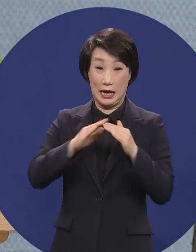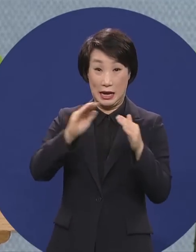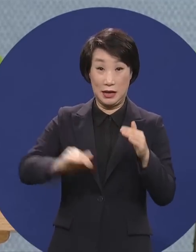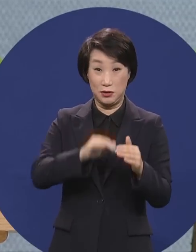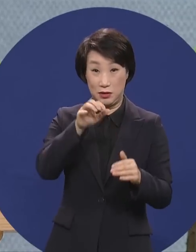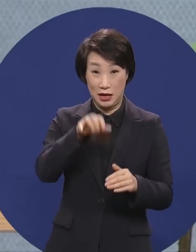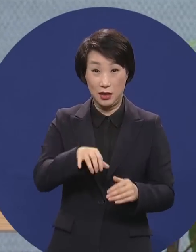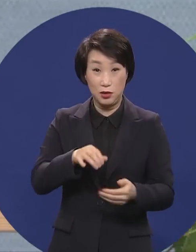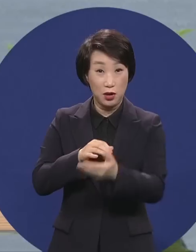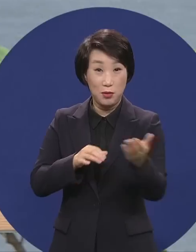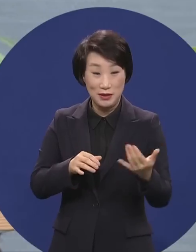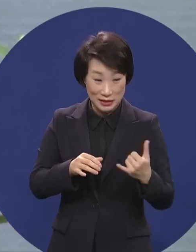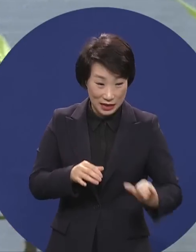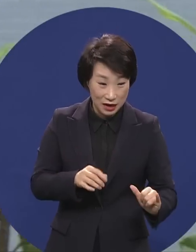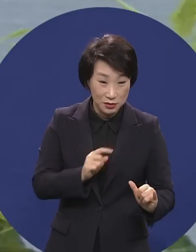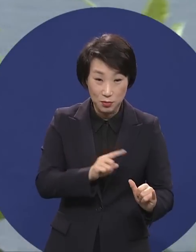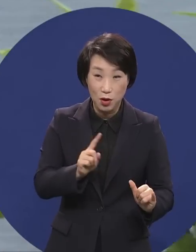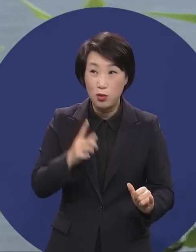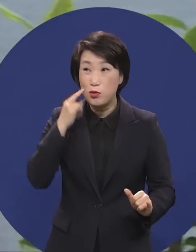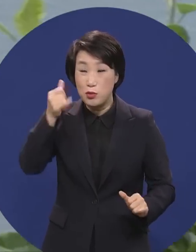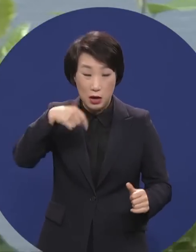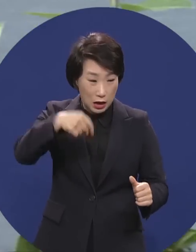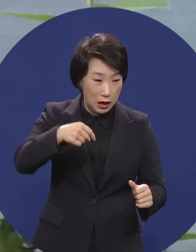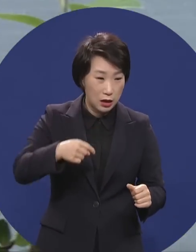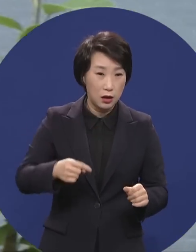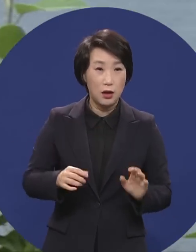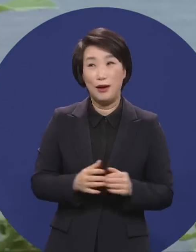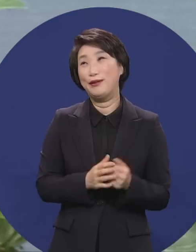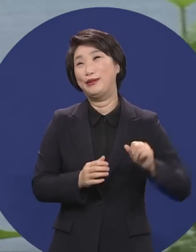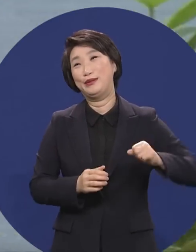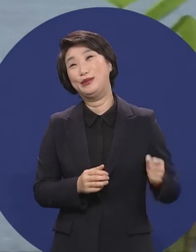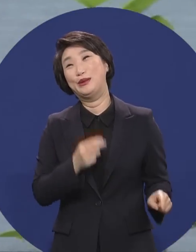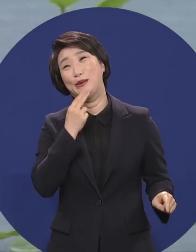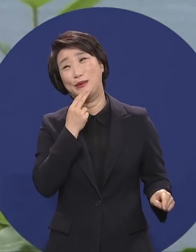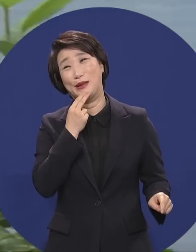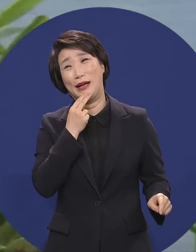가정에서도 자녀들이 부모가 뭐라고 하면 말 잘 안 듣지요.